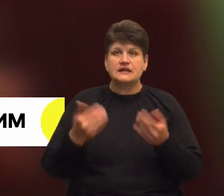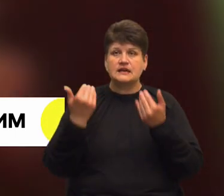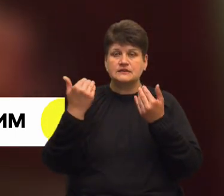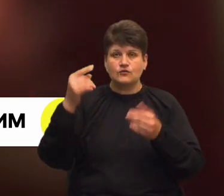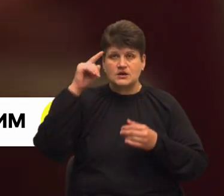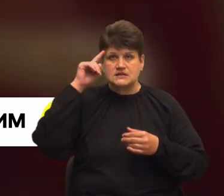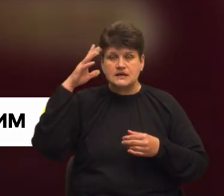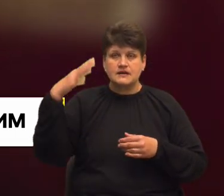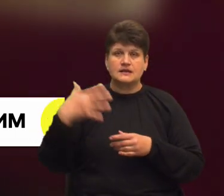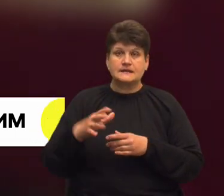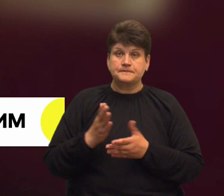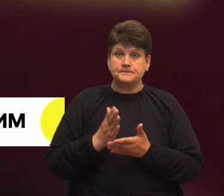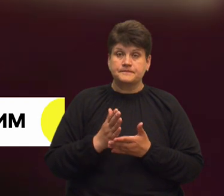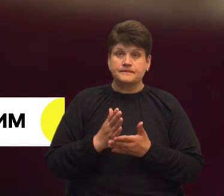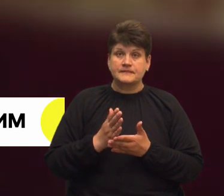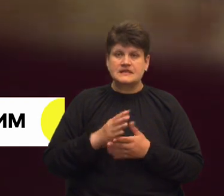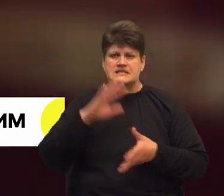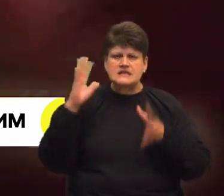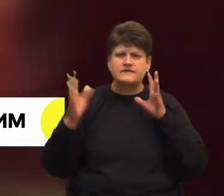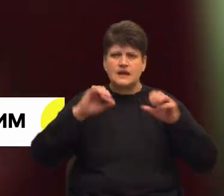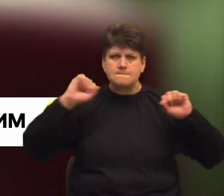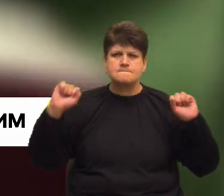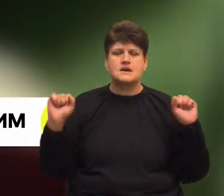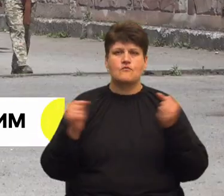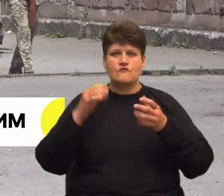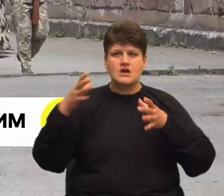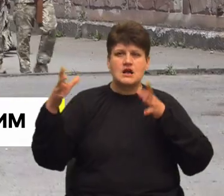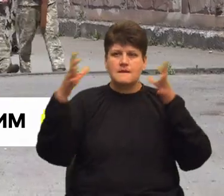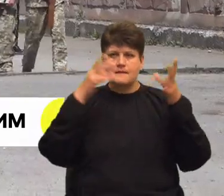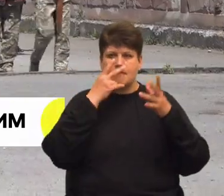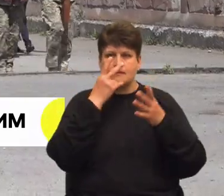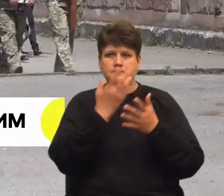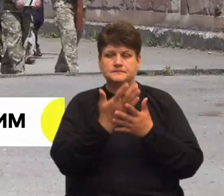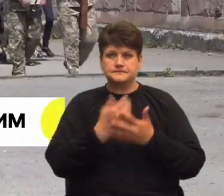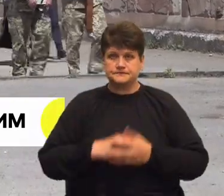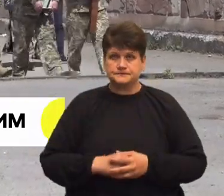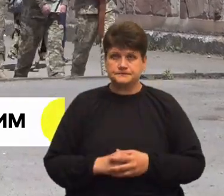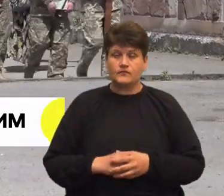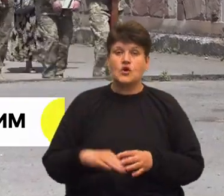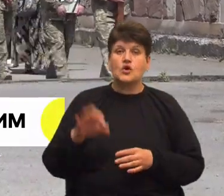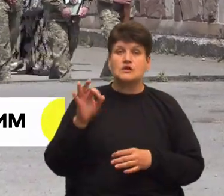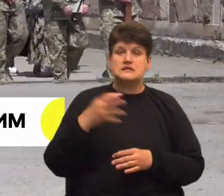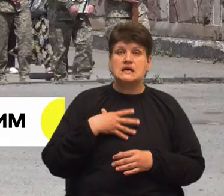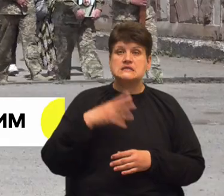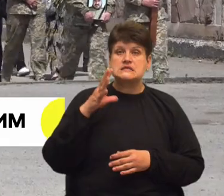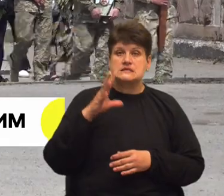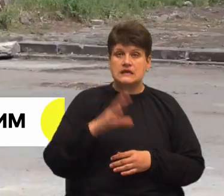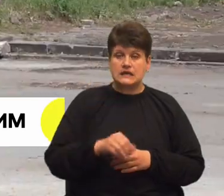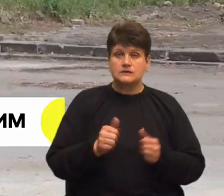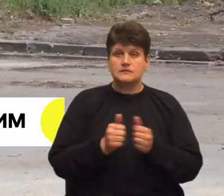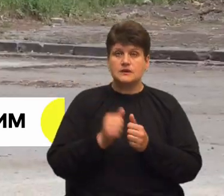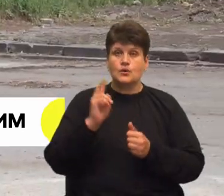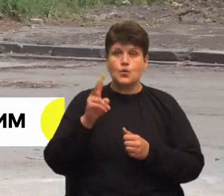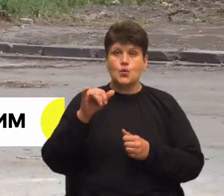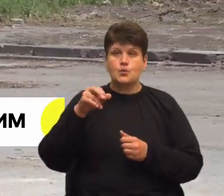Полина Олени за вітрами холодними в хмарі пропадає Олександр загинув поблизу Куп'янська на